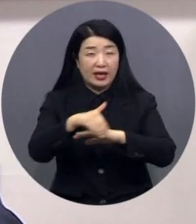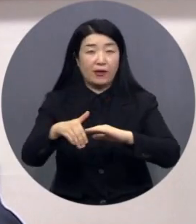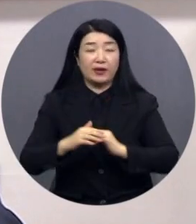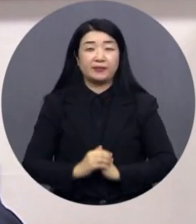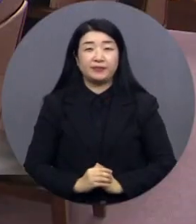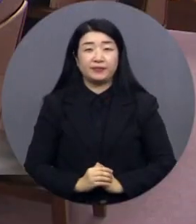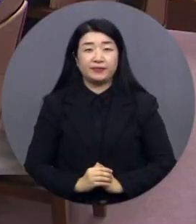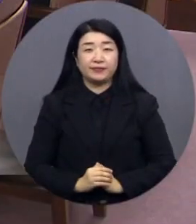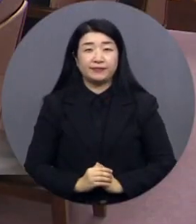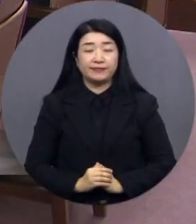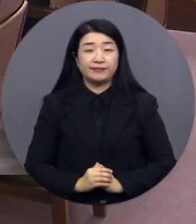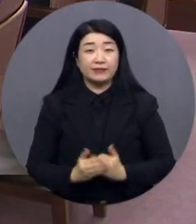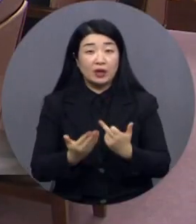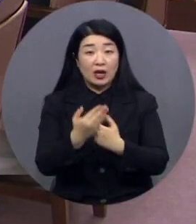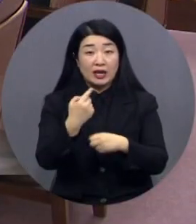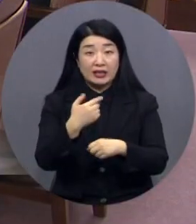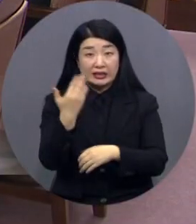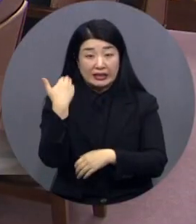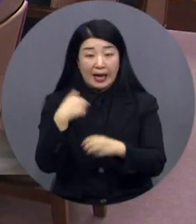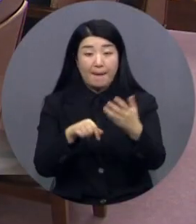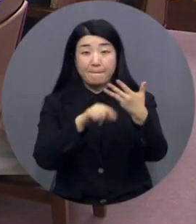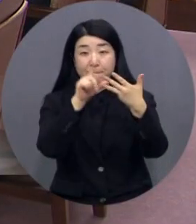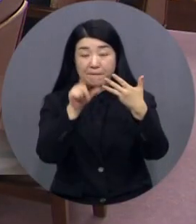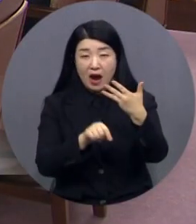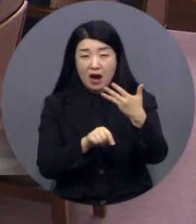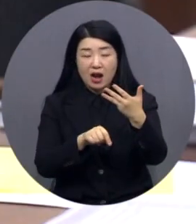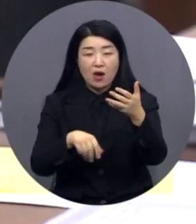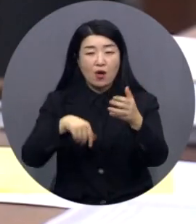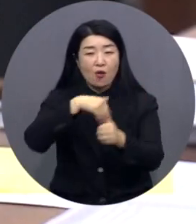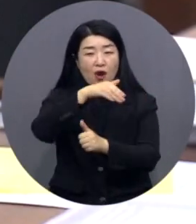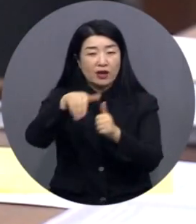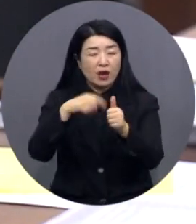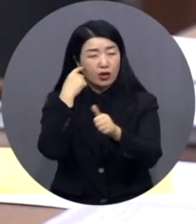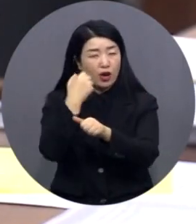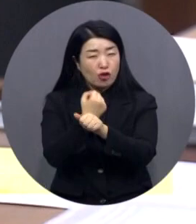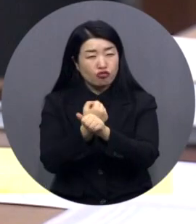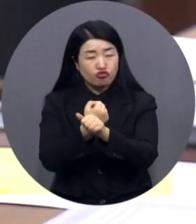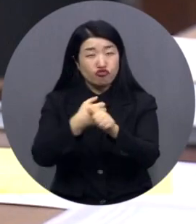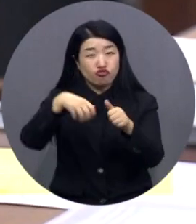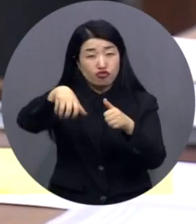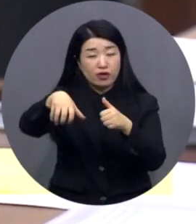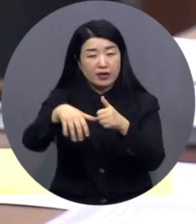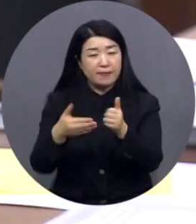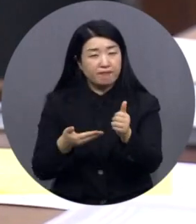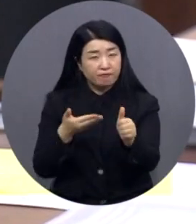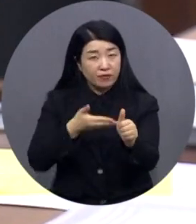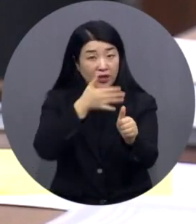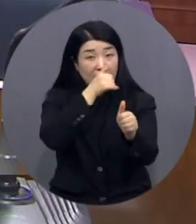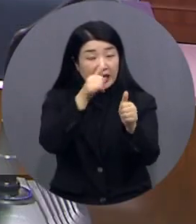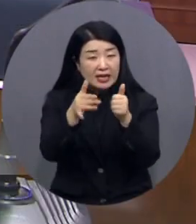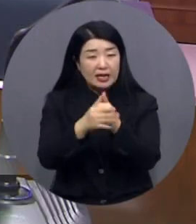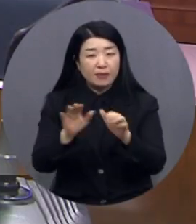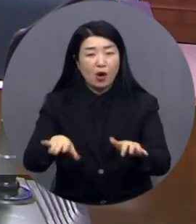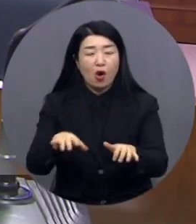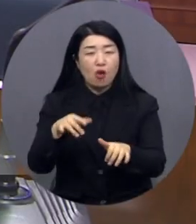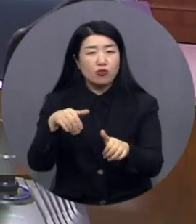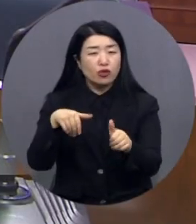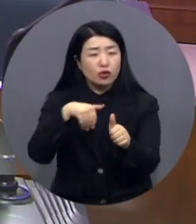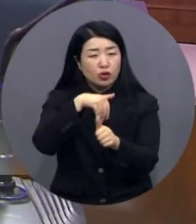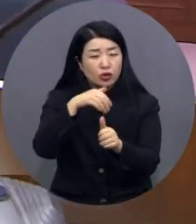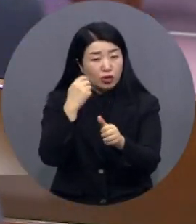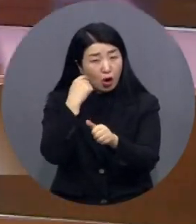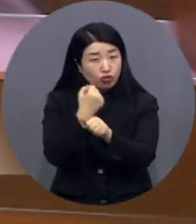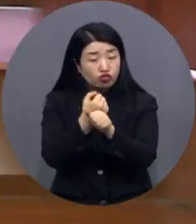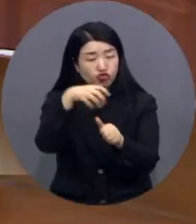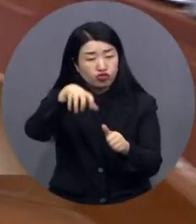입법화하면 제주도는 지난해 8월 한국환경 연구원의 연구용역을 의뢰했는데 이번 용에서는 그동 논란이